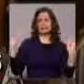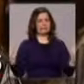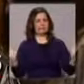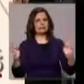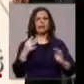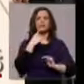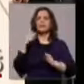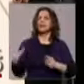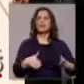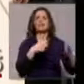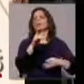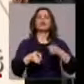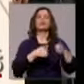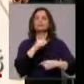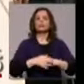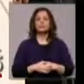seguir.